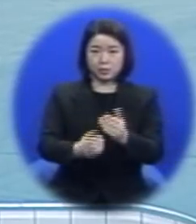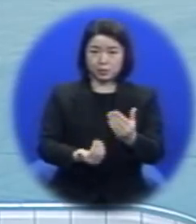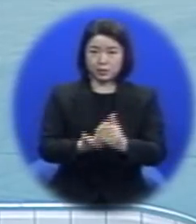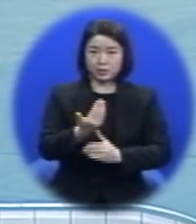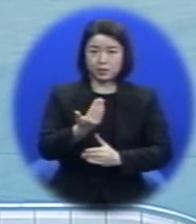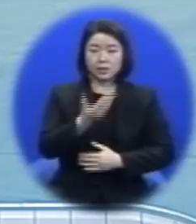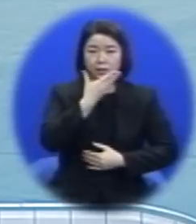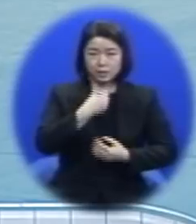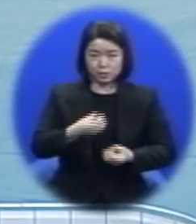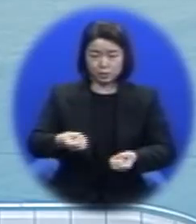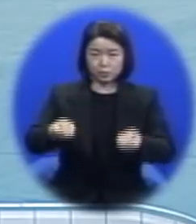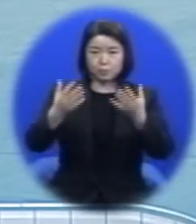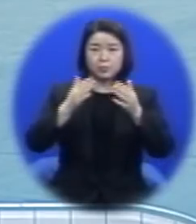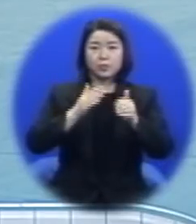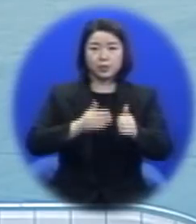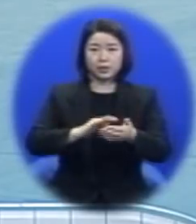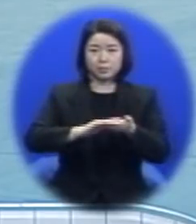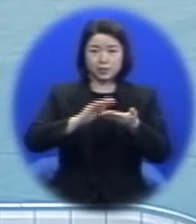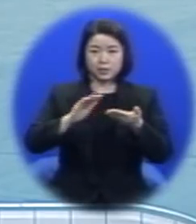되기를 축복합니다.